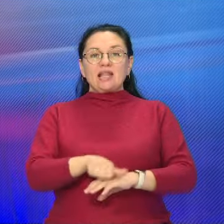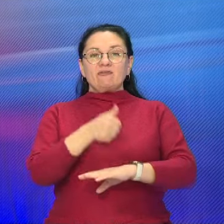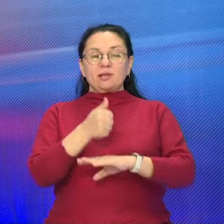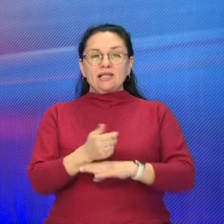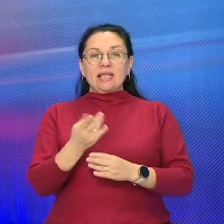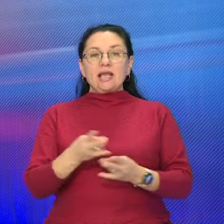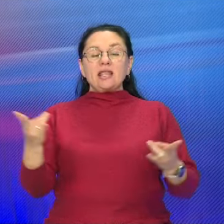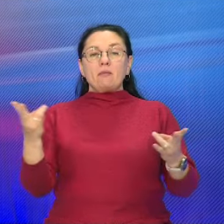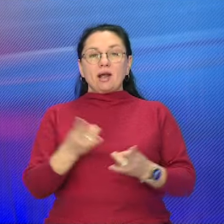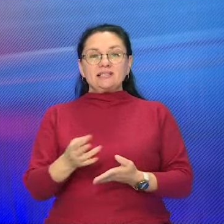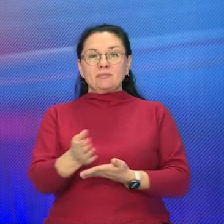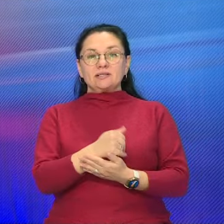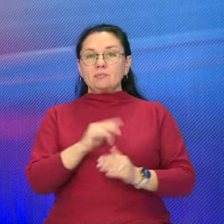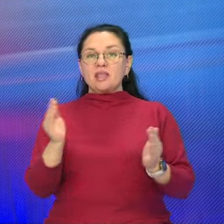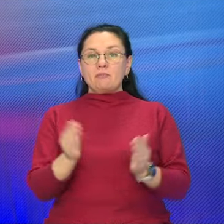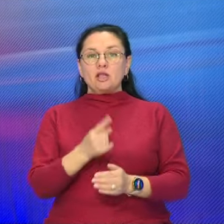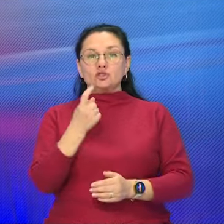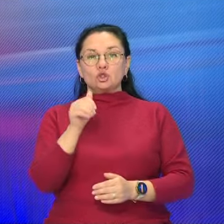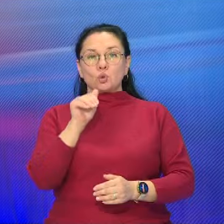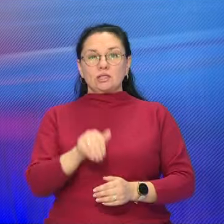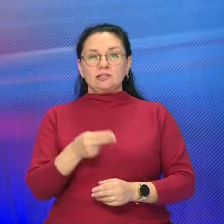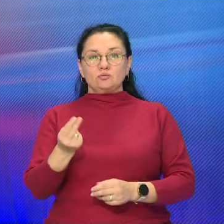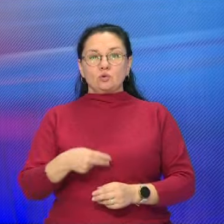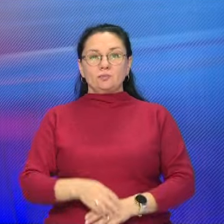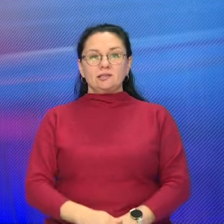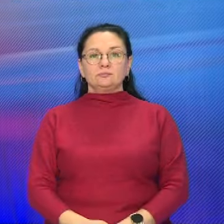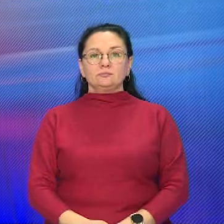неабходна сабраць не менш за 100 тысяч.